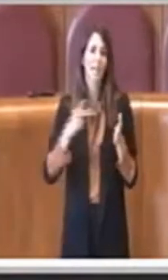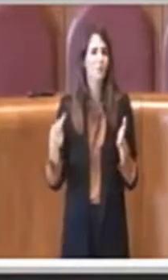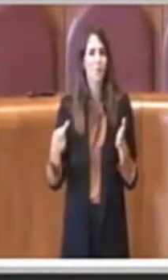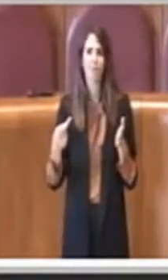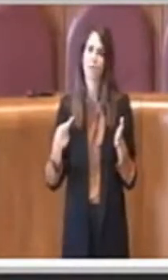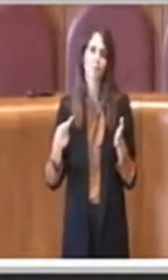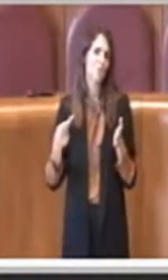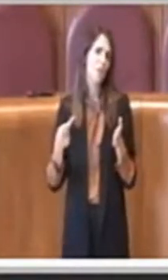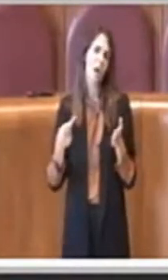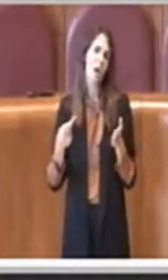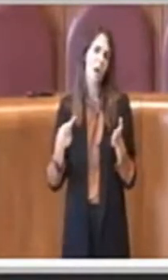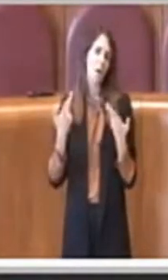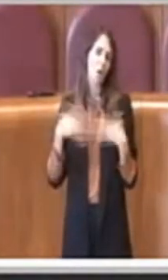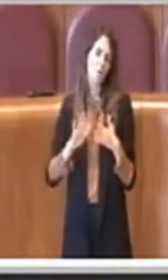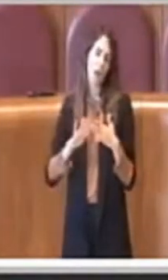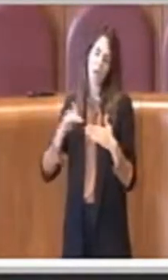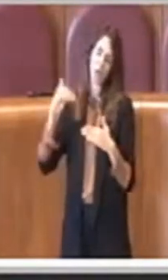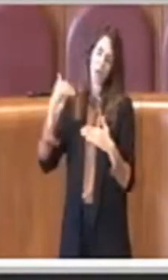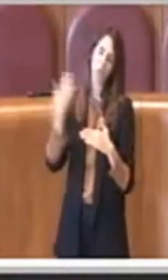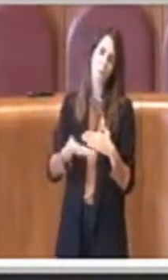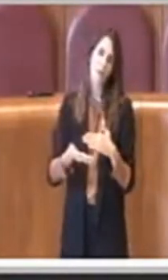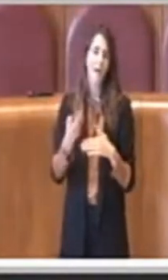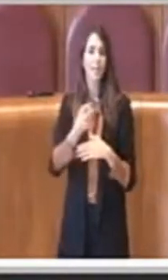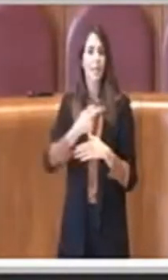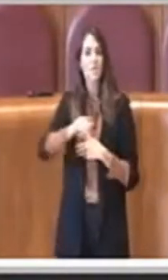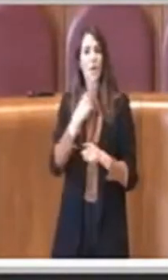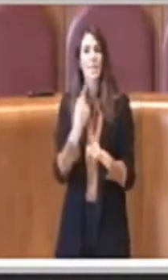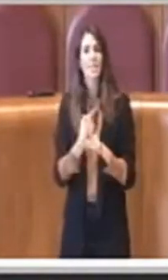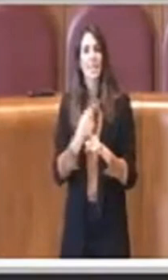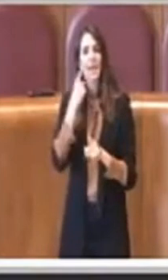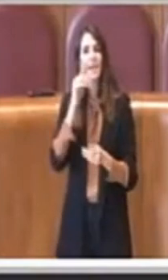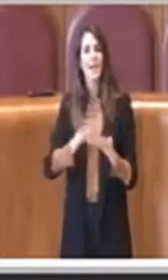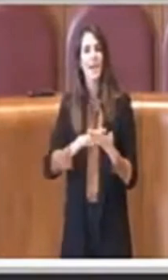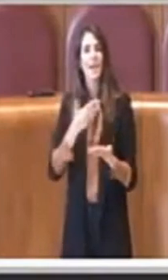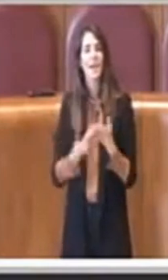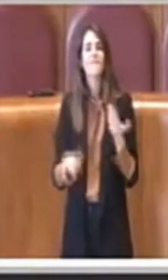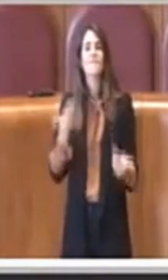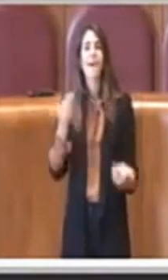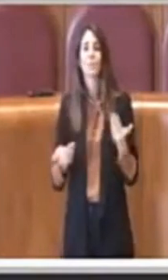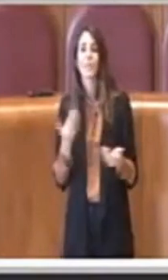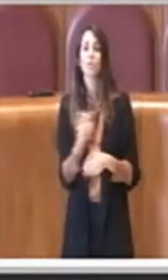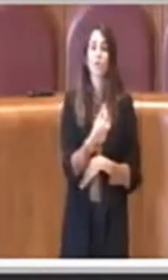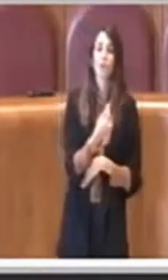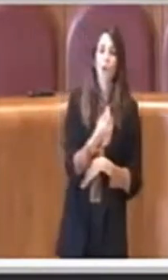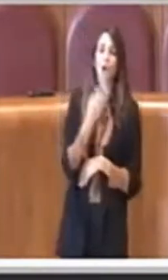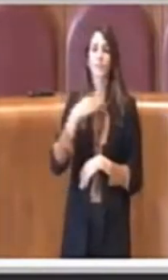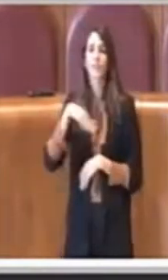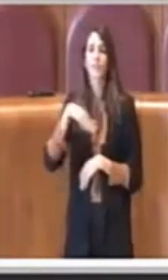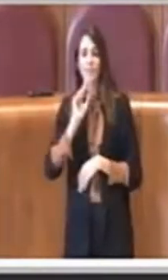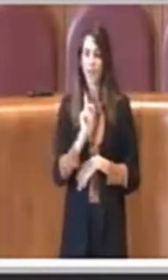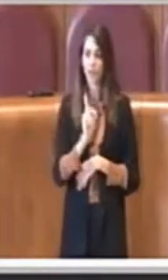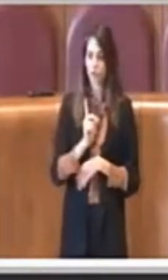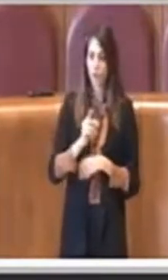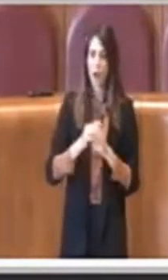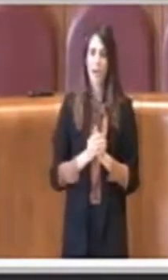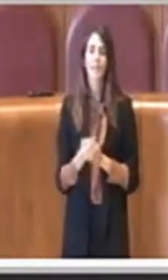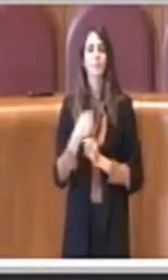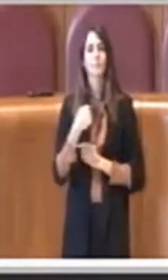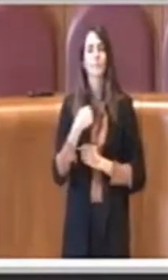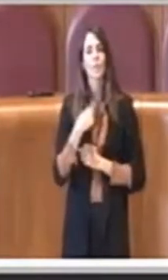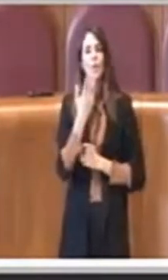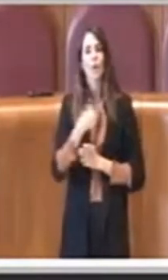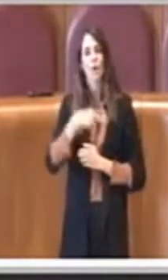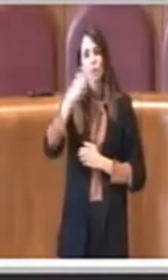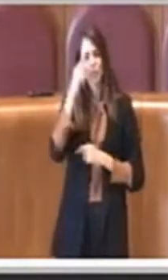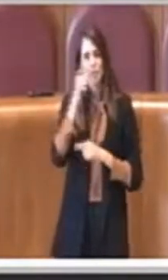più che superata. Perciò bisogna fare un attimo una valutazione costi-benefici, ecco, per intenderci. Ricordiamo anche però che i due